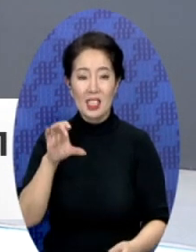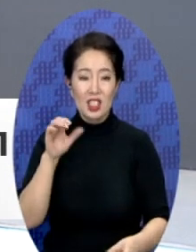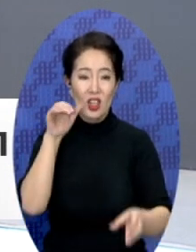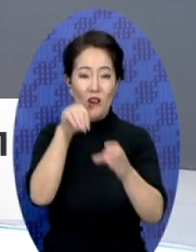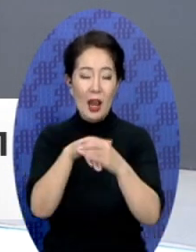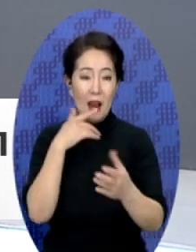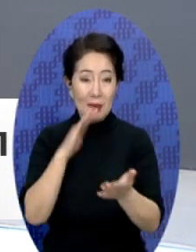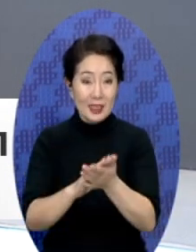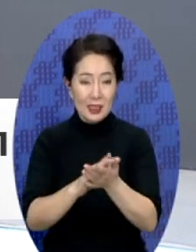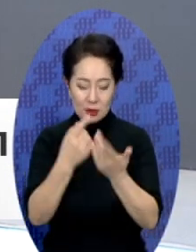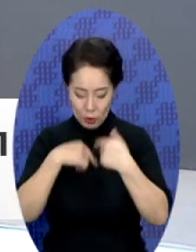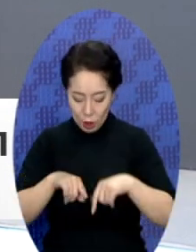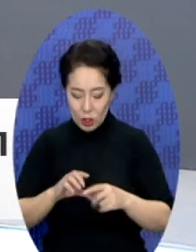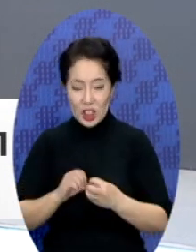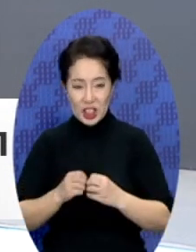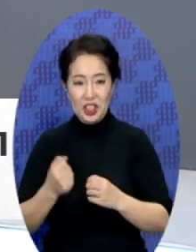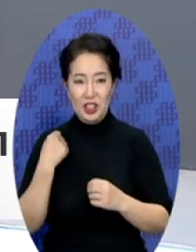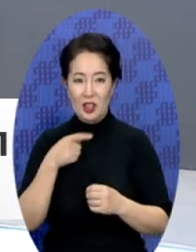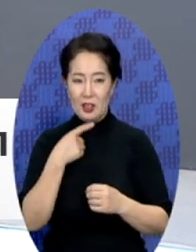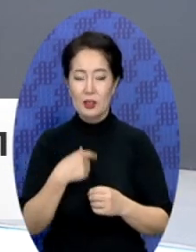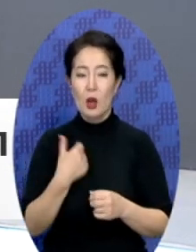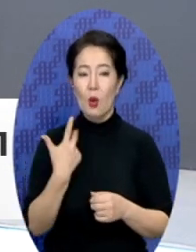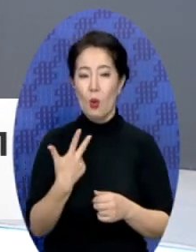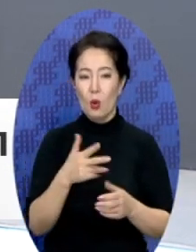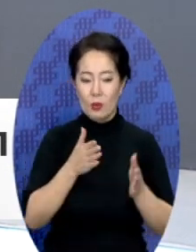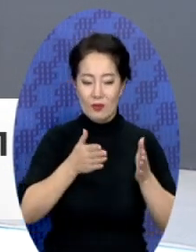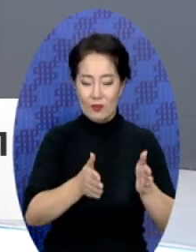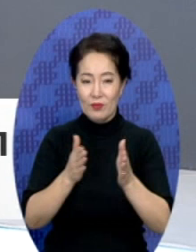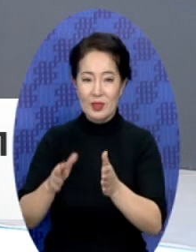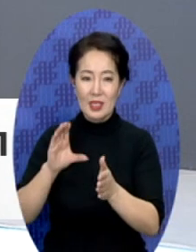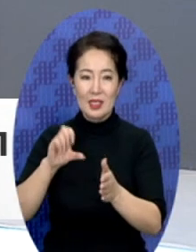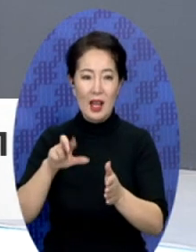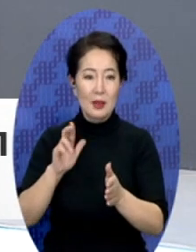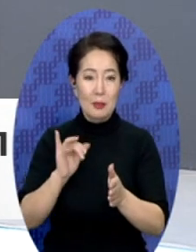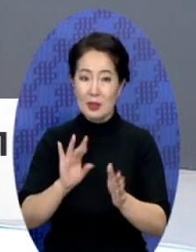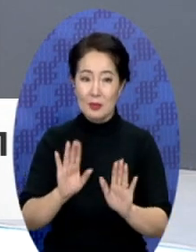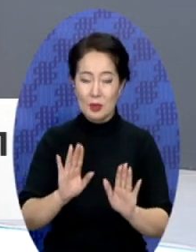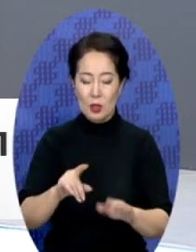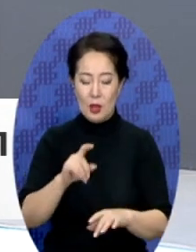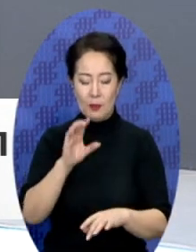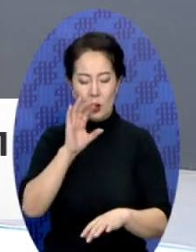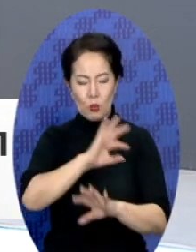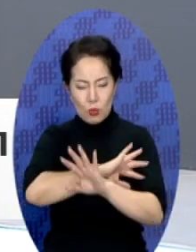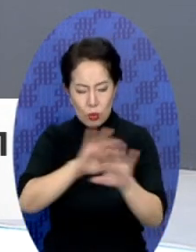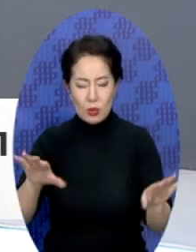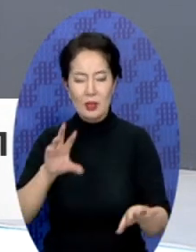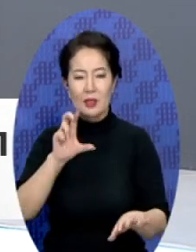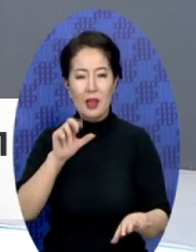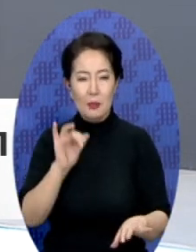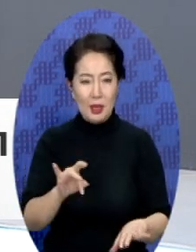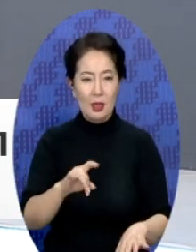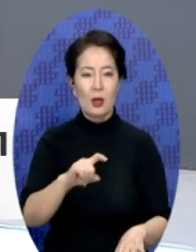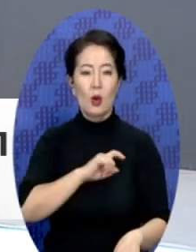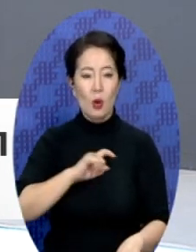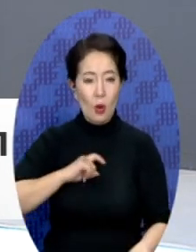тайлбар мэдээлэл өгч байна. За мөн одоо зөвхөн 3 салбар гэхгүй энэ жилээс бол одоо бүх салбарын хэмжээ, за хоёрын хөшлийн хэмжээ энэ хөрмжийг бууруулах чиглэлдээс